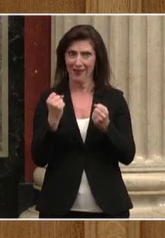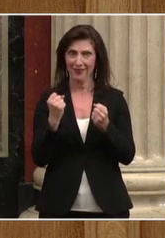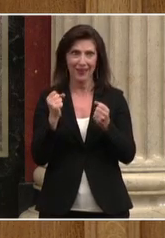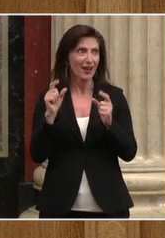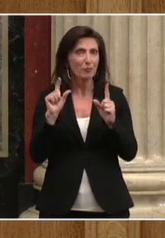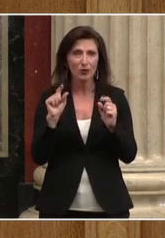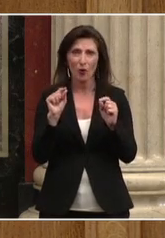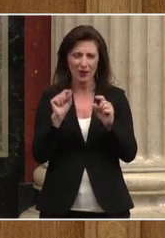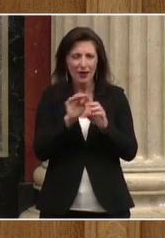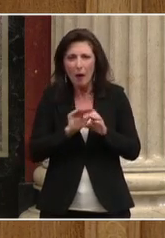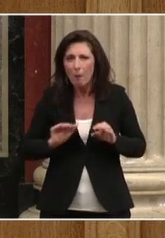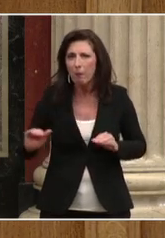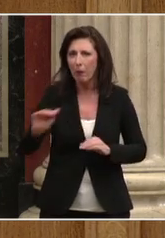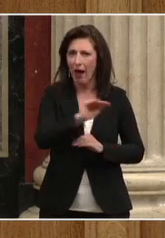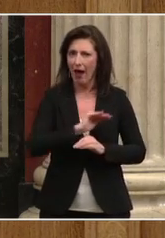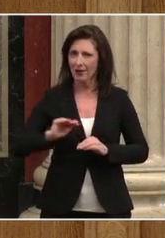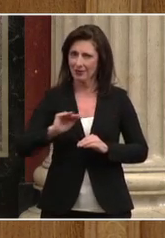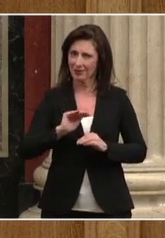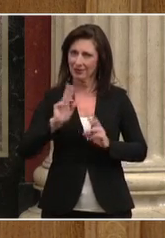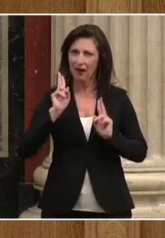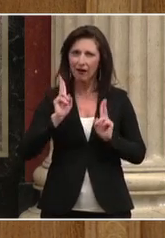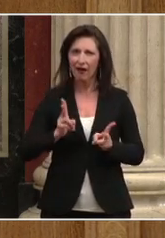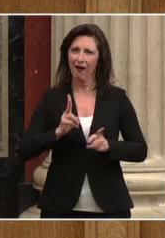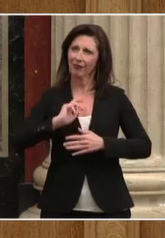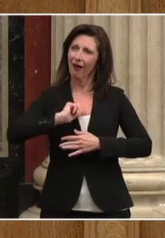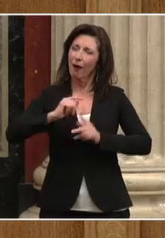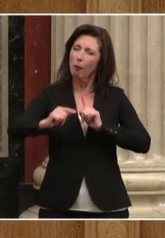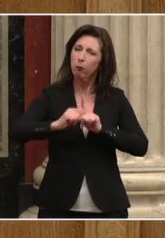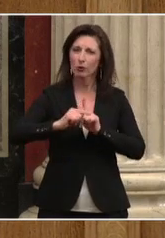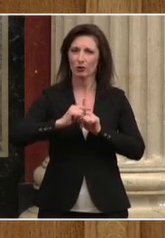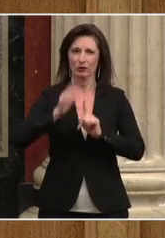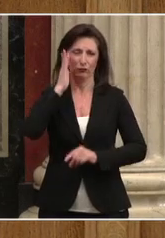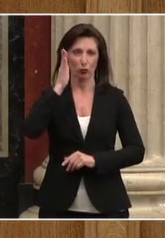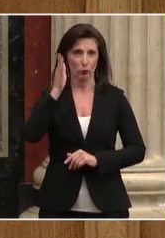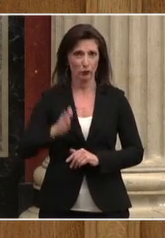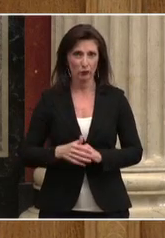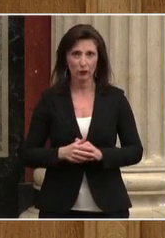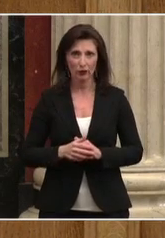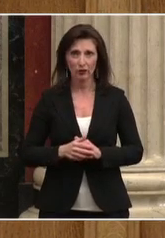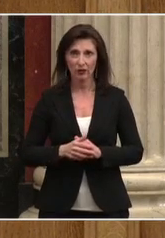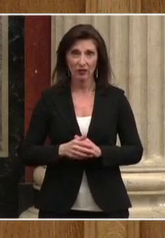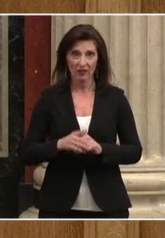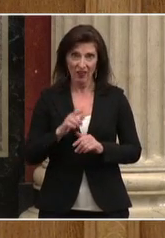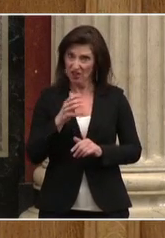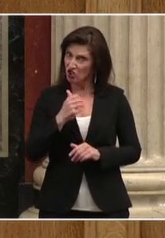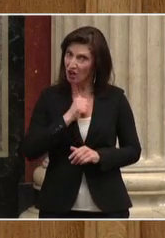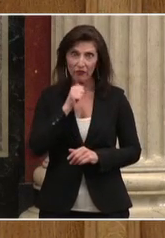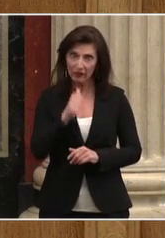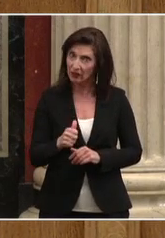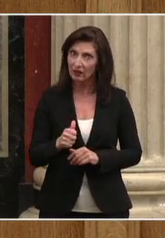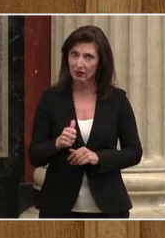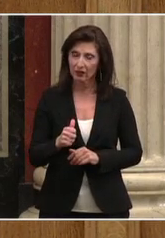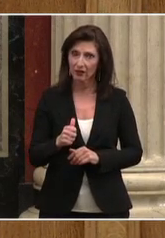für Optimismus und Zuversicht schaffen. Wenn wir es nämlich nicht schaffen,